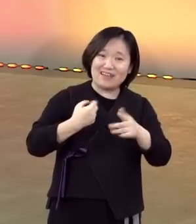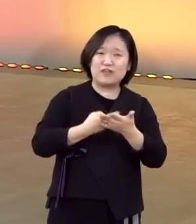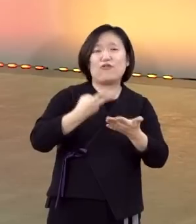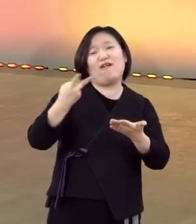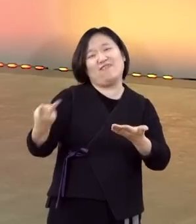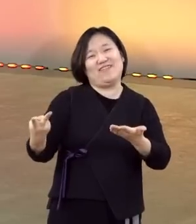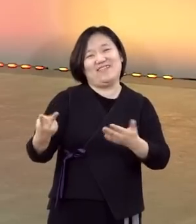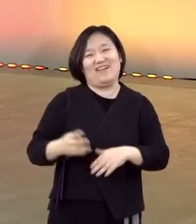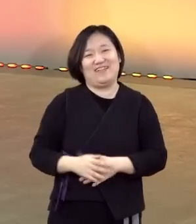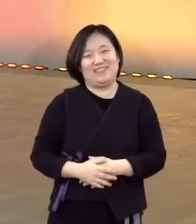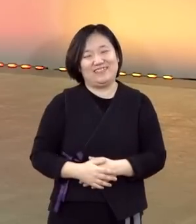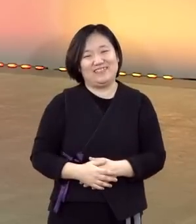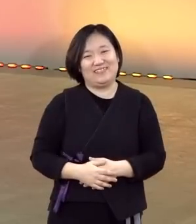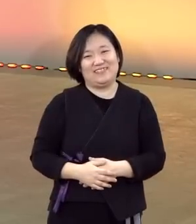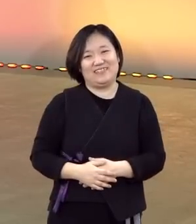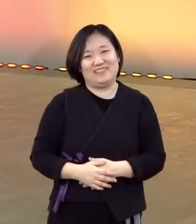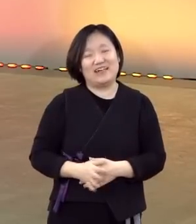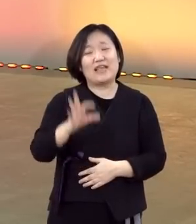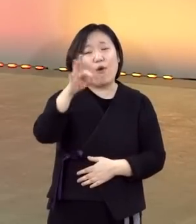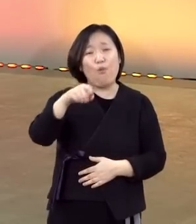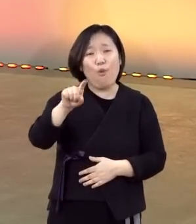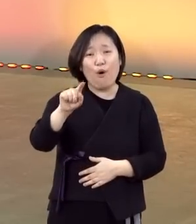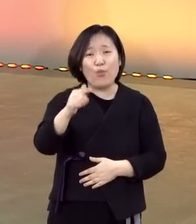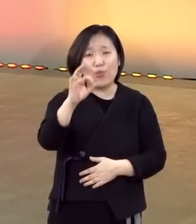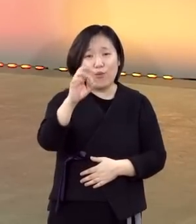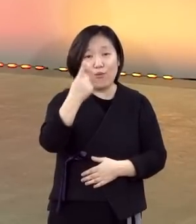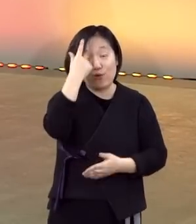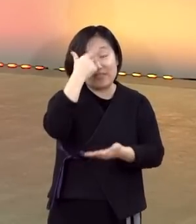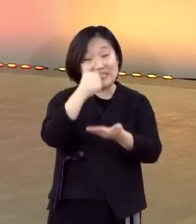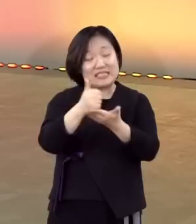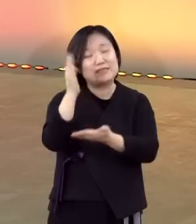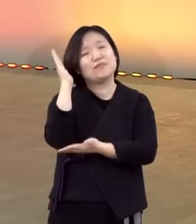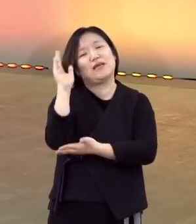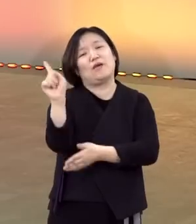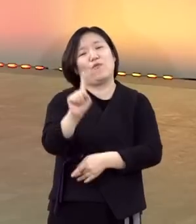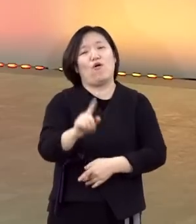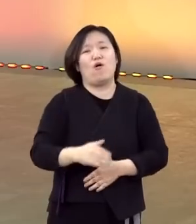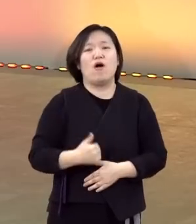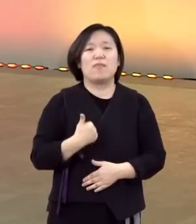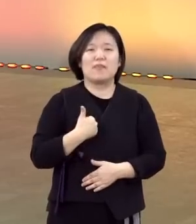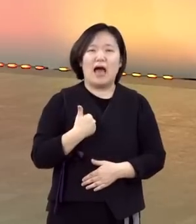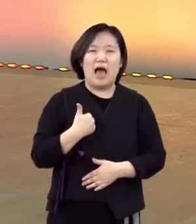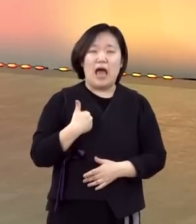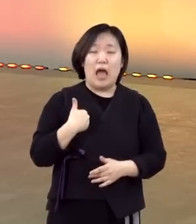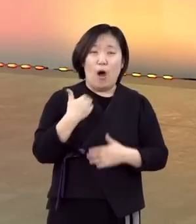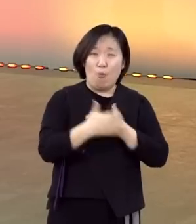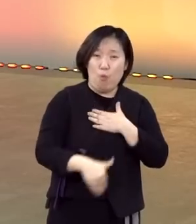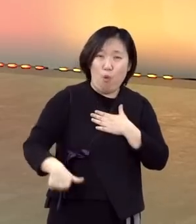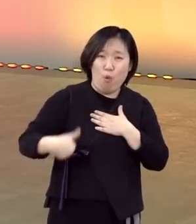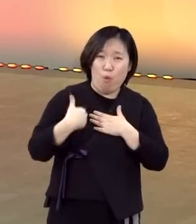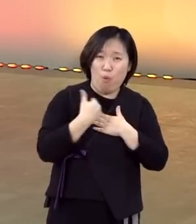존자는...원호는손가락하나움직일수없다고제게말했어요 .